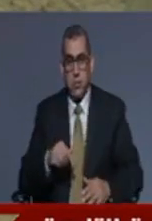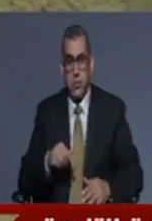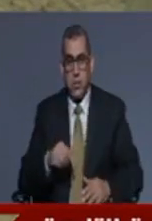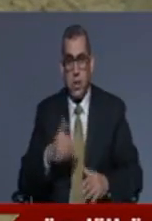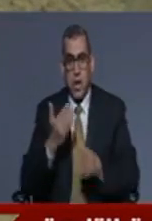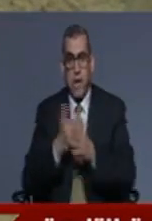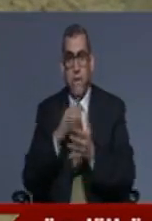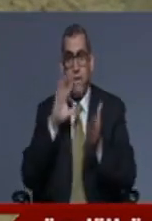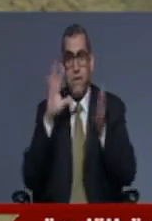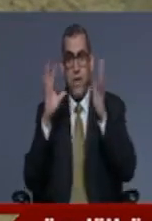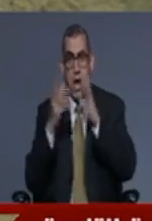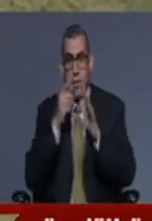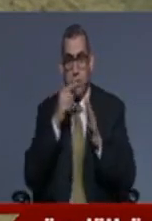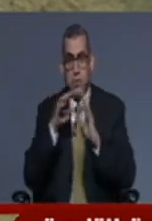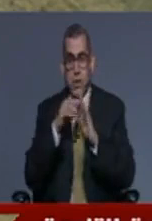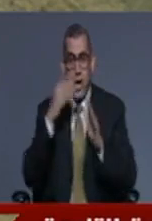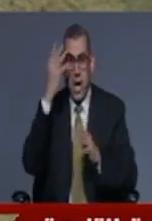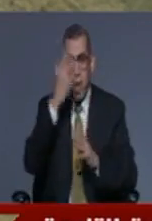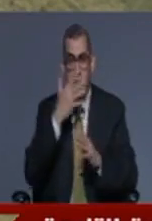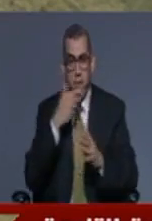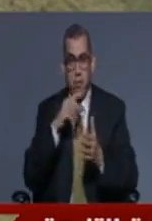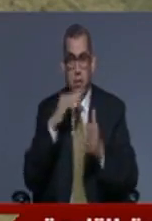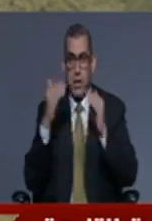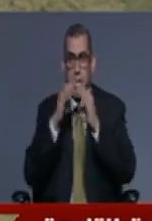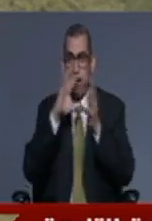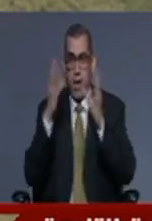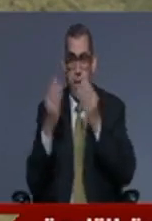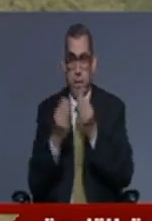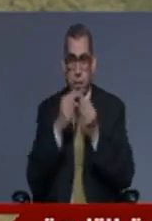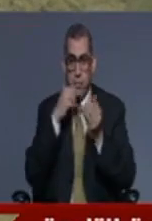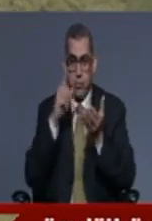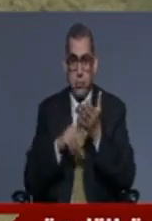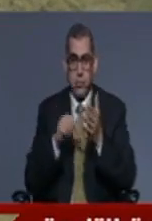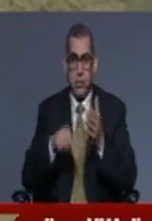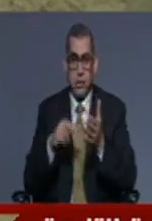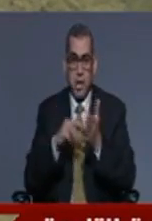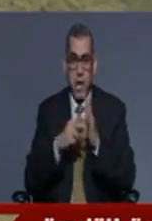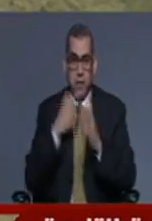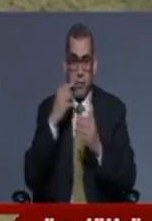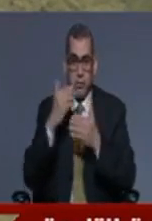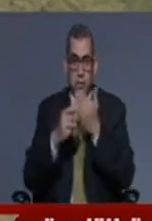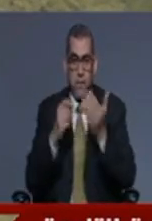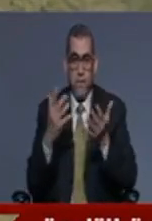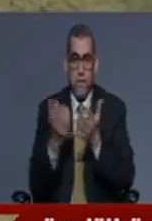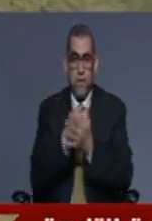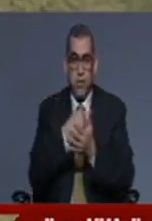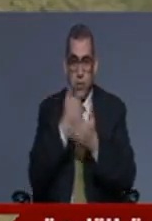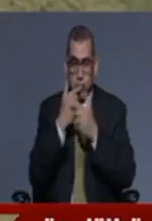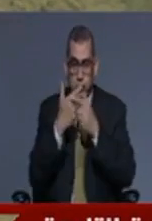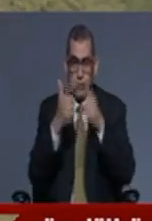يضع أفريقيا في قلب العالم. أود أن أستغل هذه الفرصة